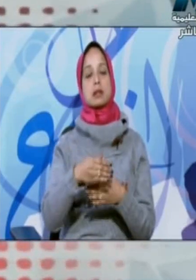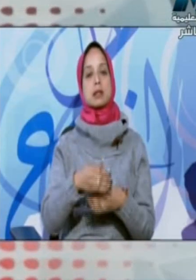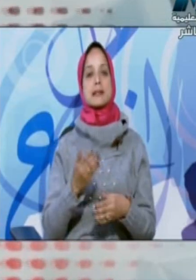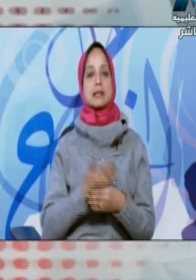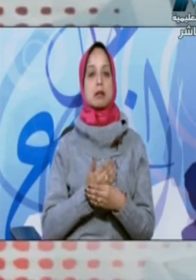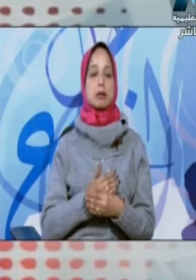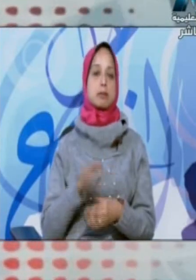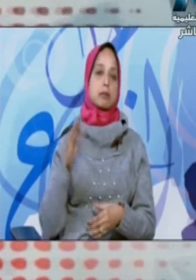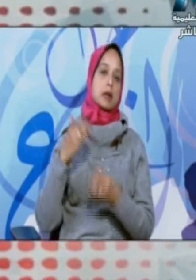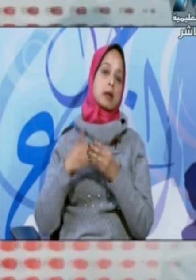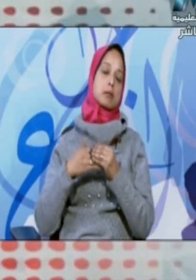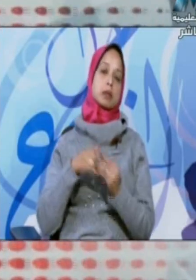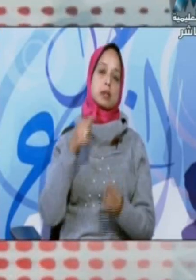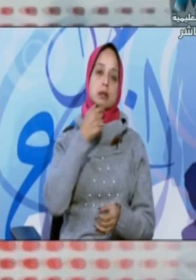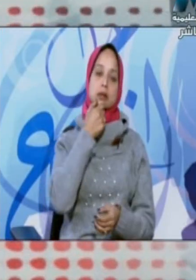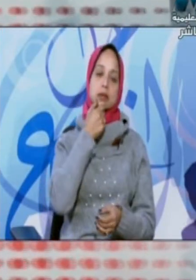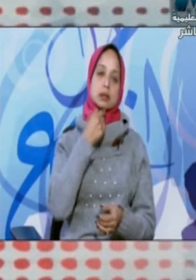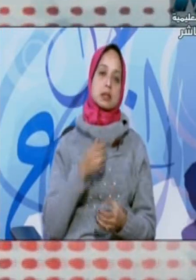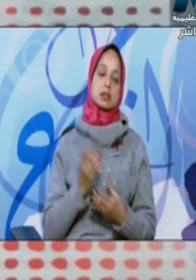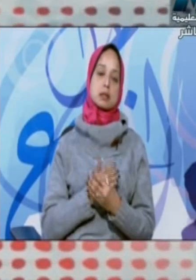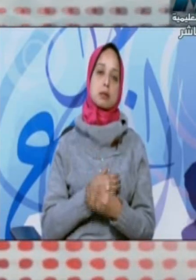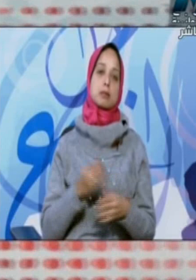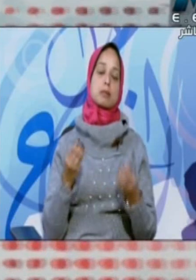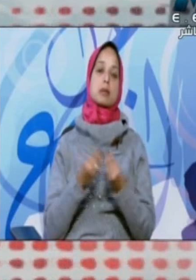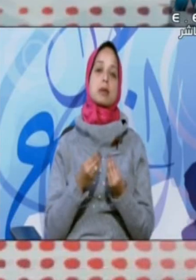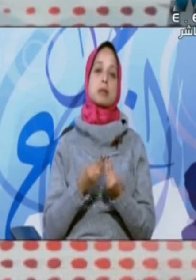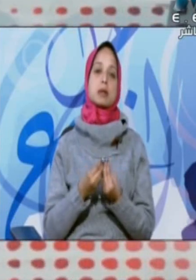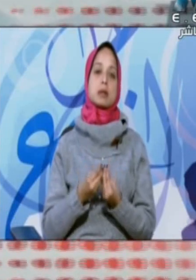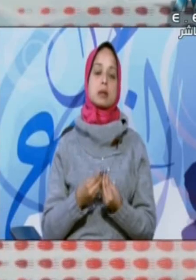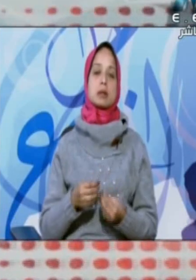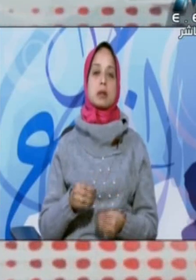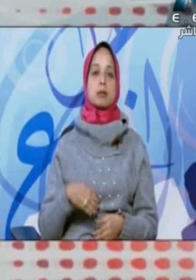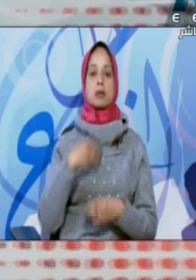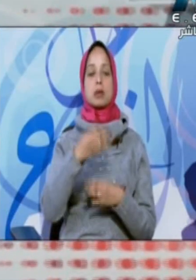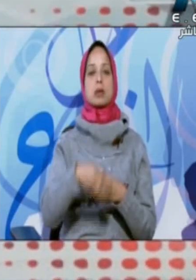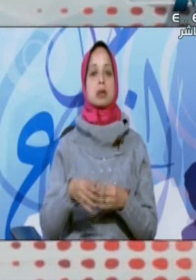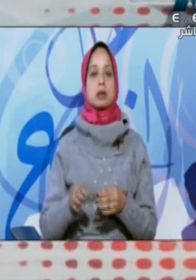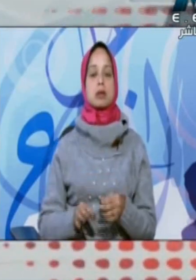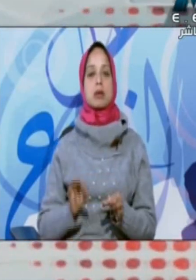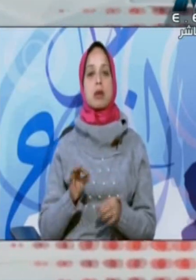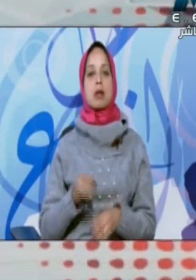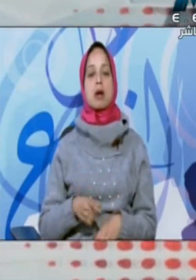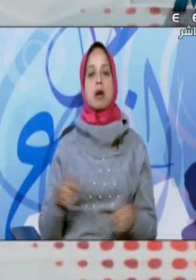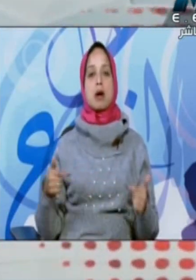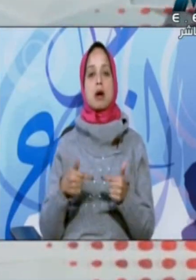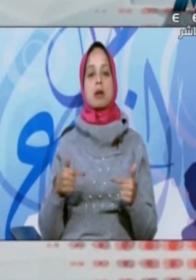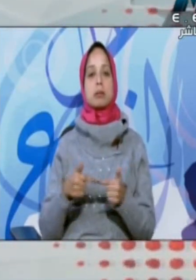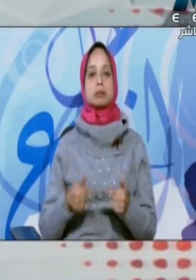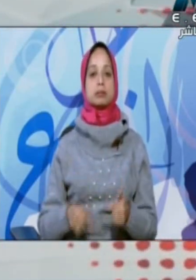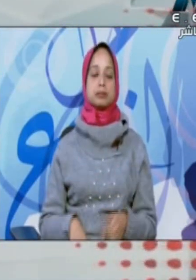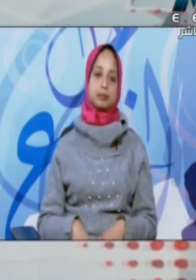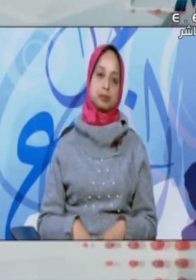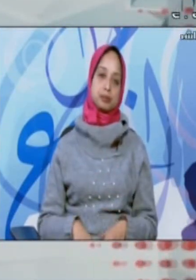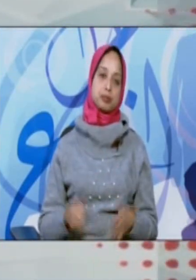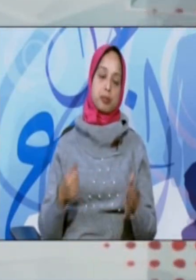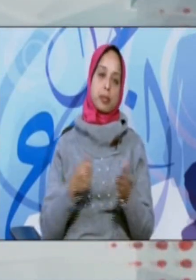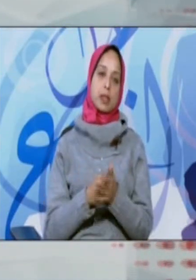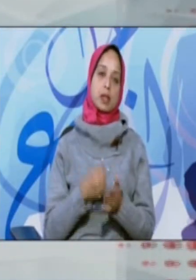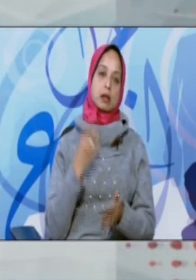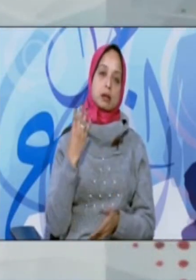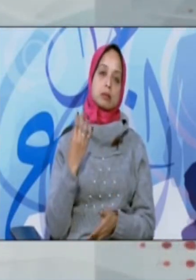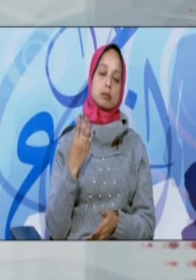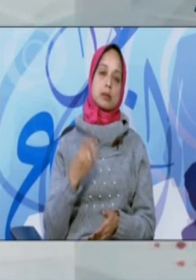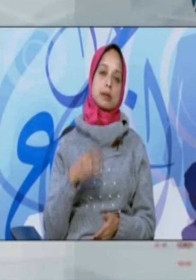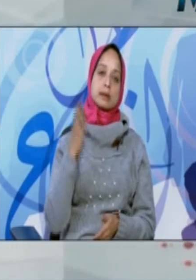بايد انجلترا نظرا لارتباطها بمؤثر سياسي خارجي والحرب. حصل 4 فبراير ازاي؟ ده 4 فبراير